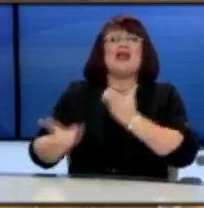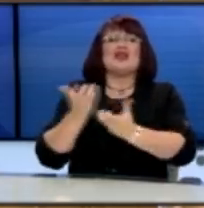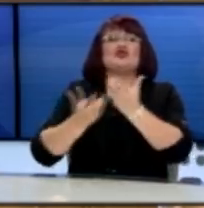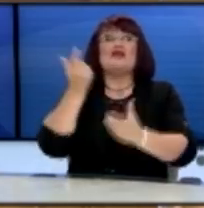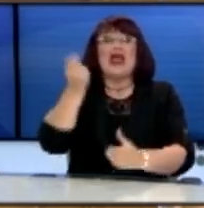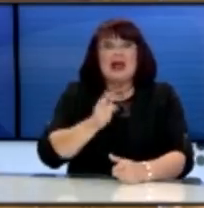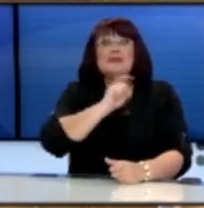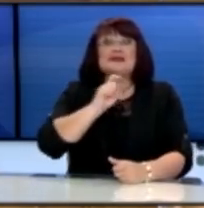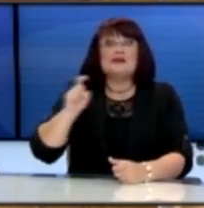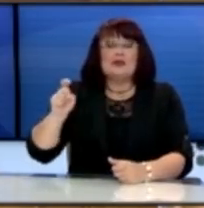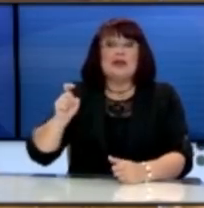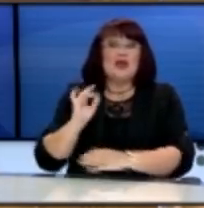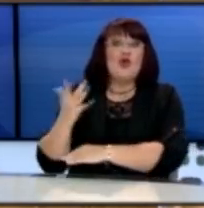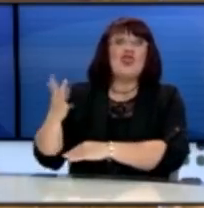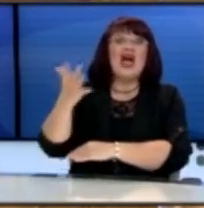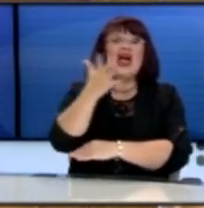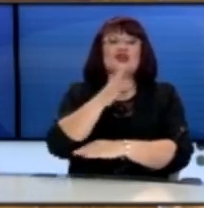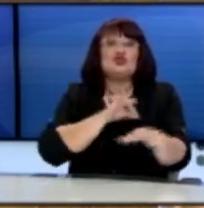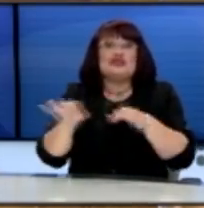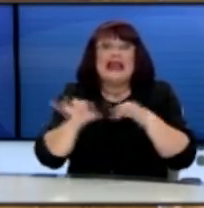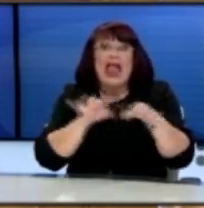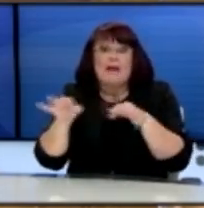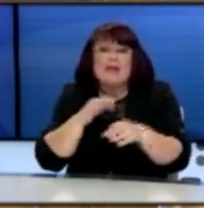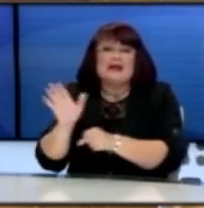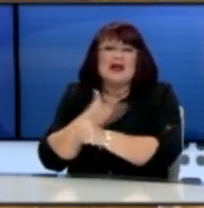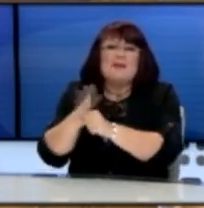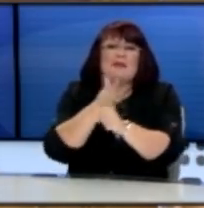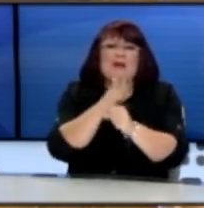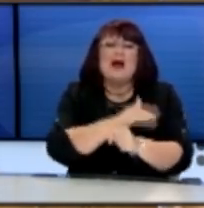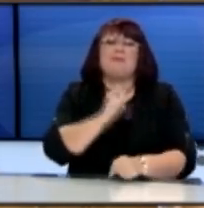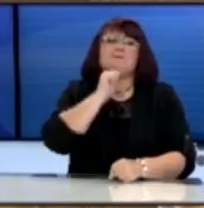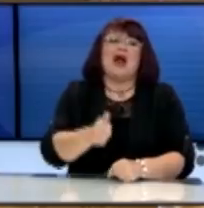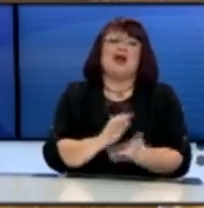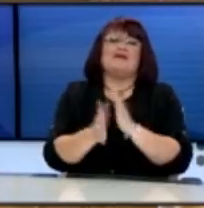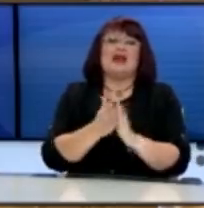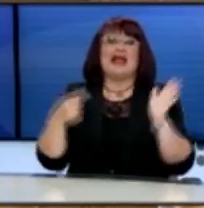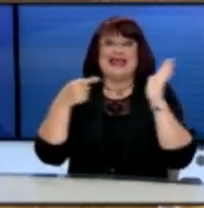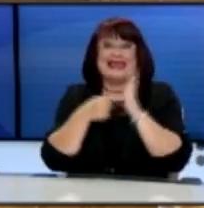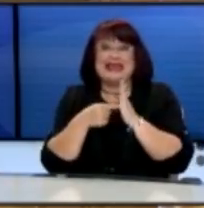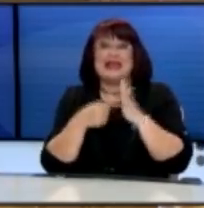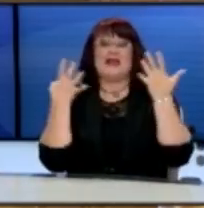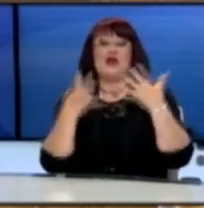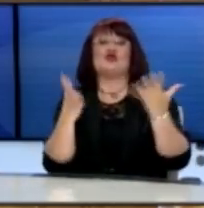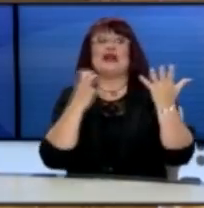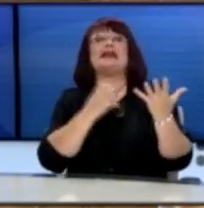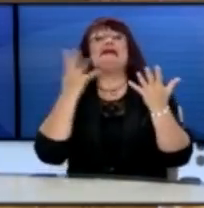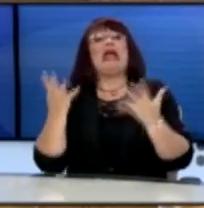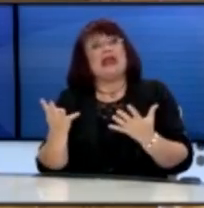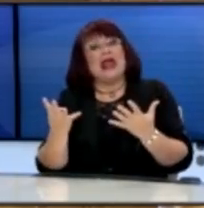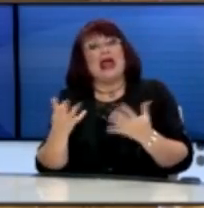μας 1,5 εκατομμύριο στρέμματα δασικής και γεωργικής γης. Το